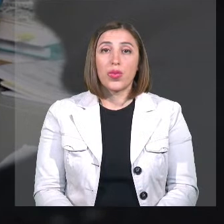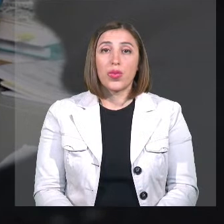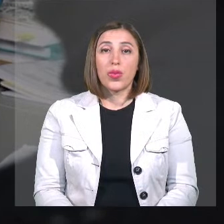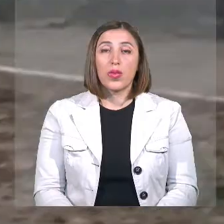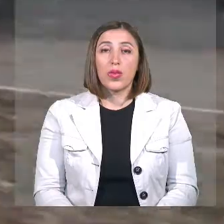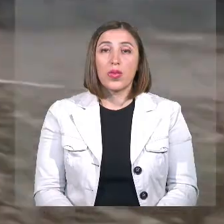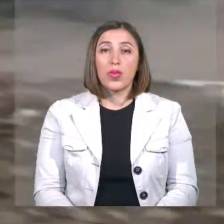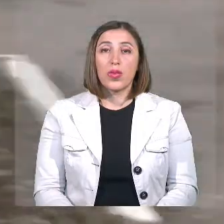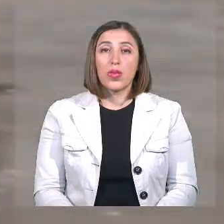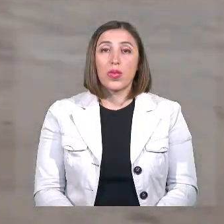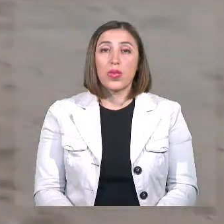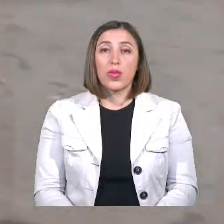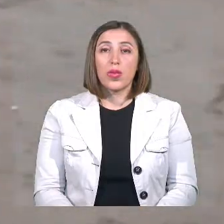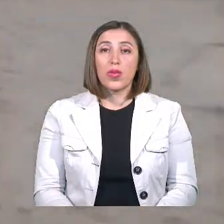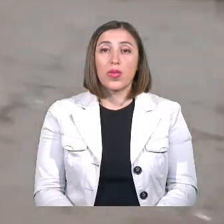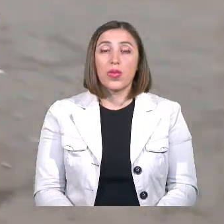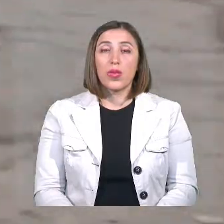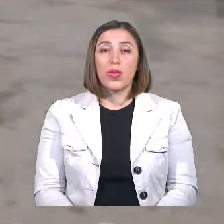міста Бахмут։